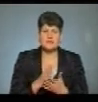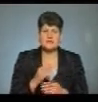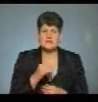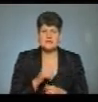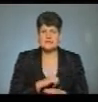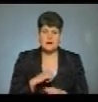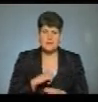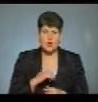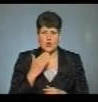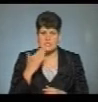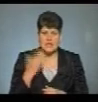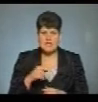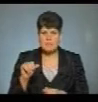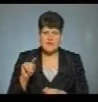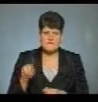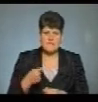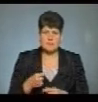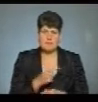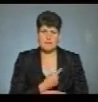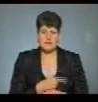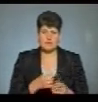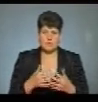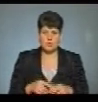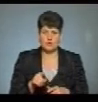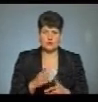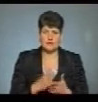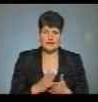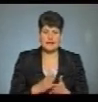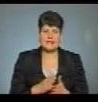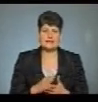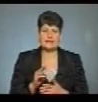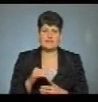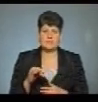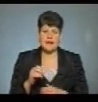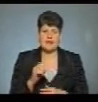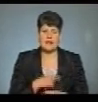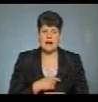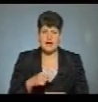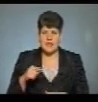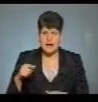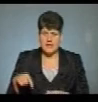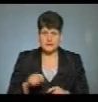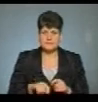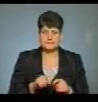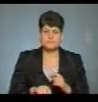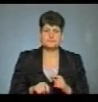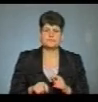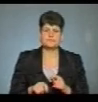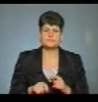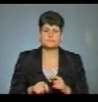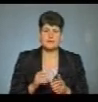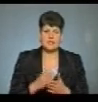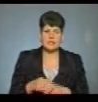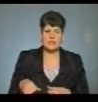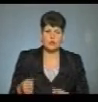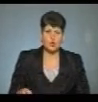останніми вимогами медичної апаратури. Тут у нас є дефібрилятор, є ЕКГ-апарати з дистанційним переданням кардіограм, є